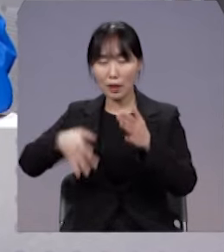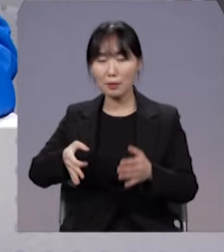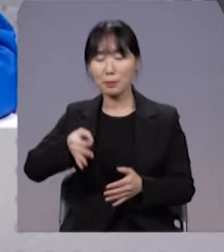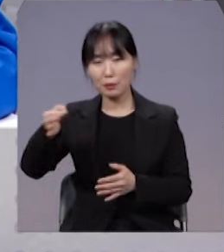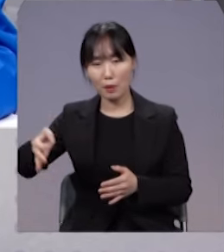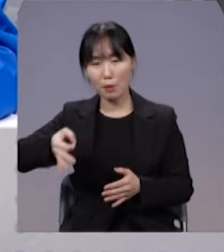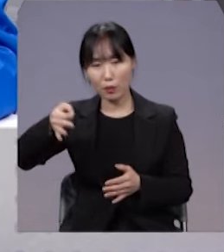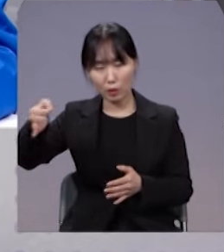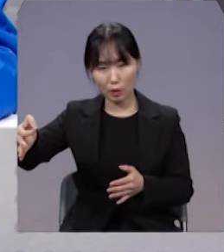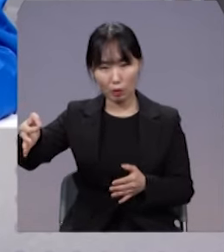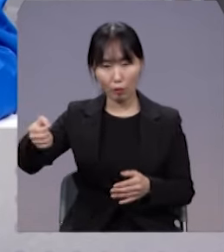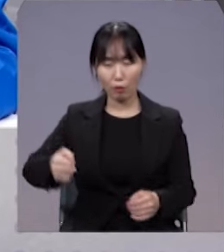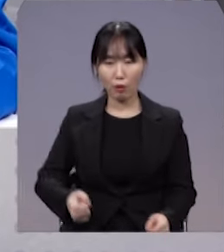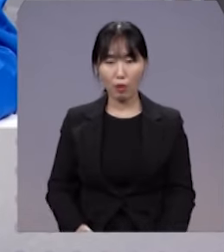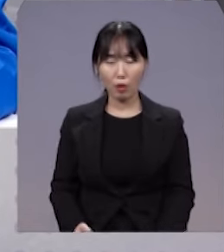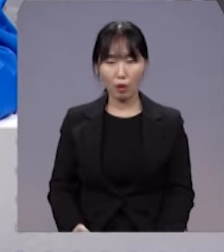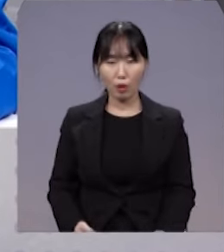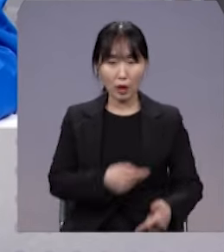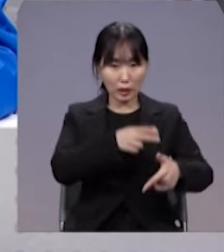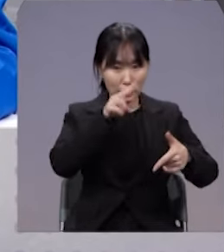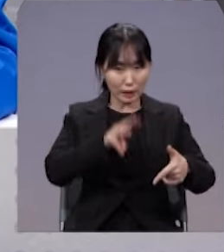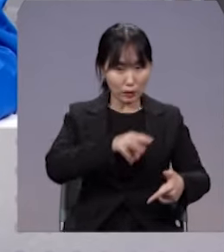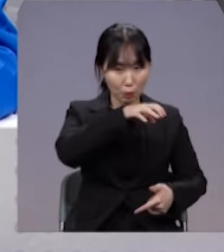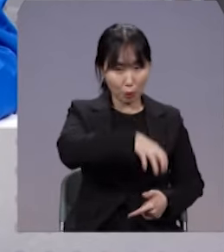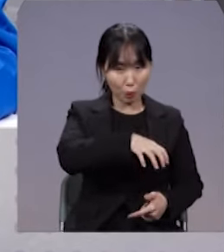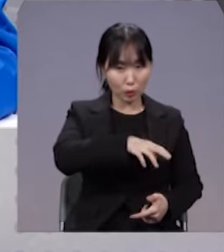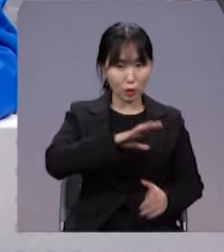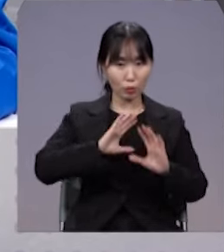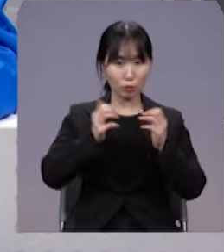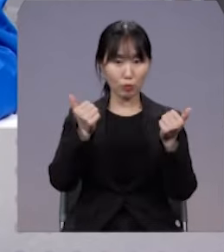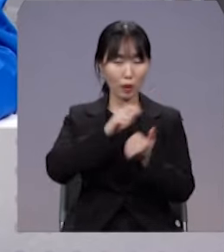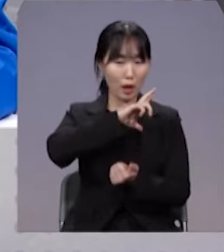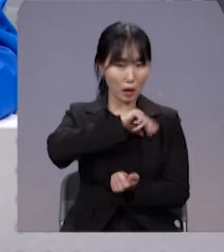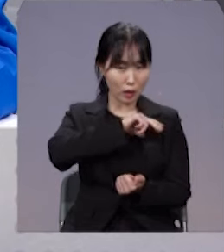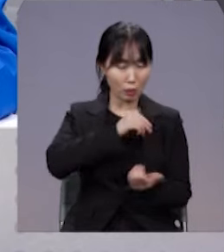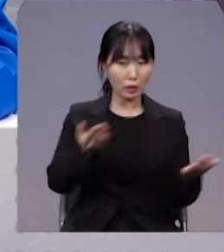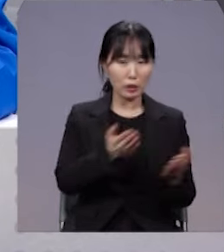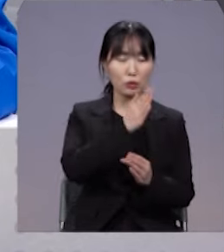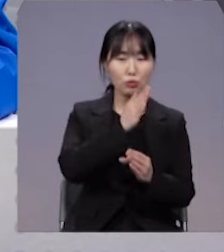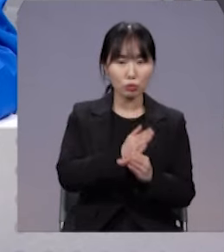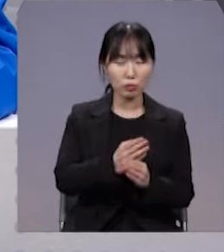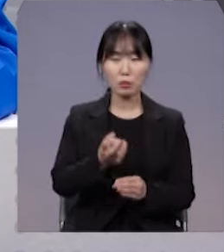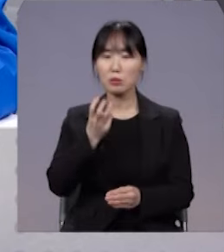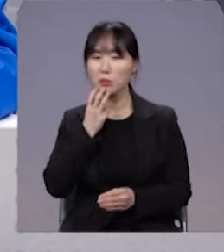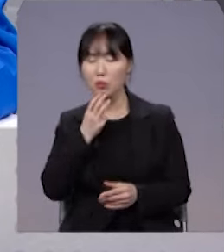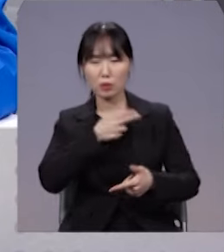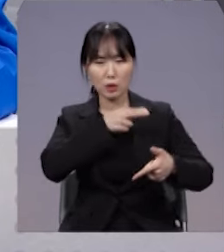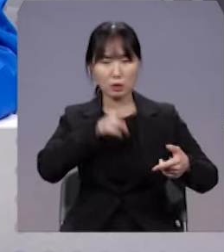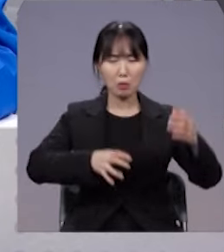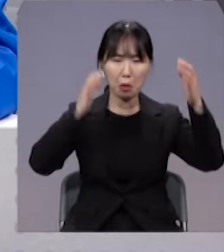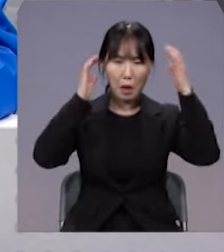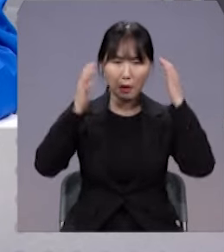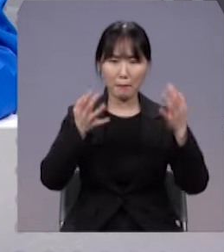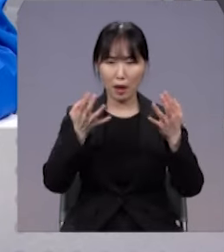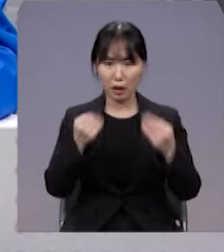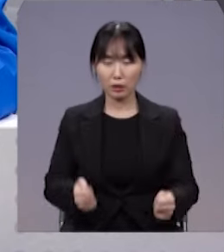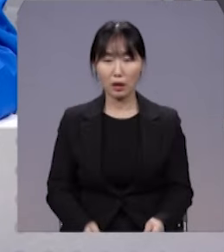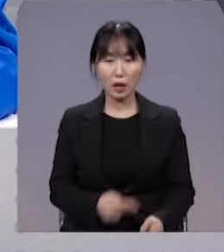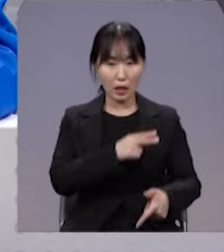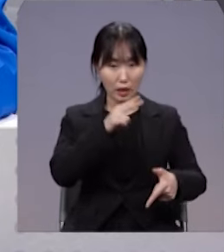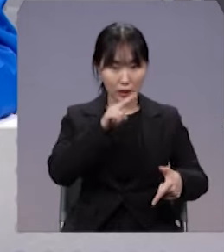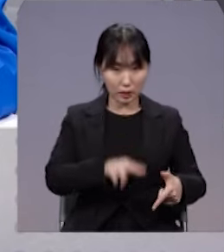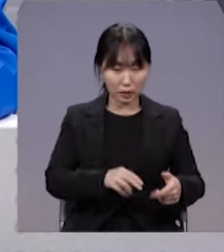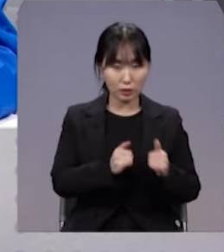어 어 인천에서 국회의원을 하고 있는데 주민들은 서울인지 인천인 이제 혼란스러워하고 있습니다 그 인천